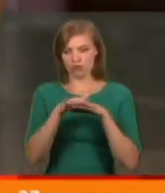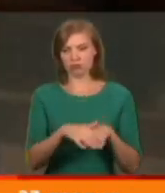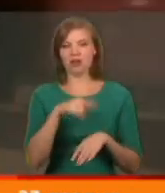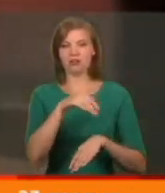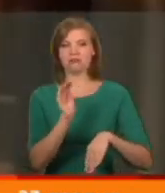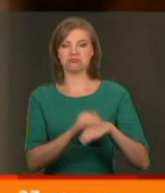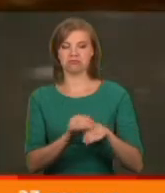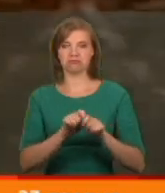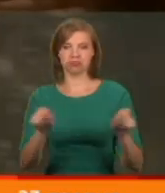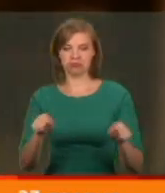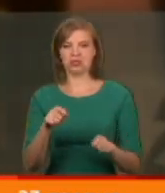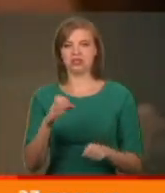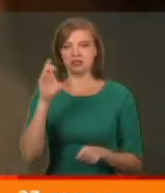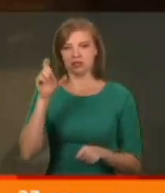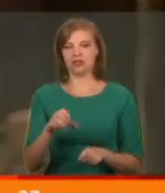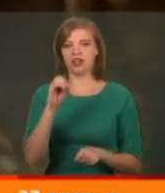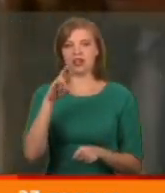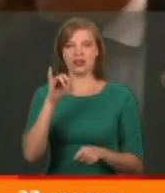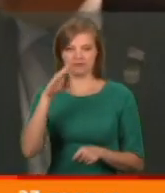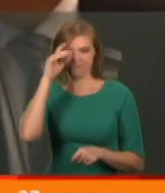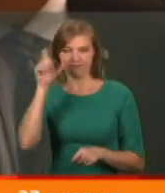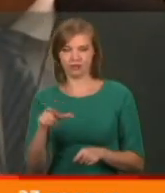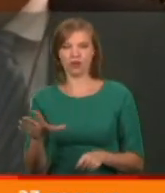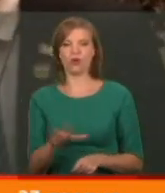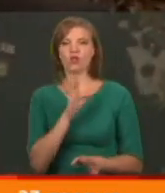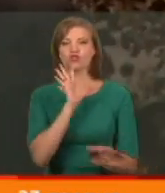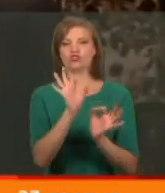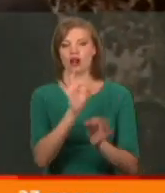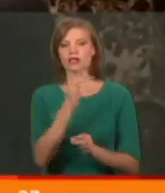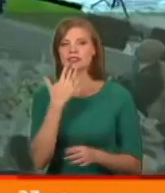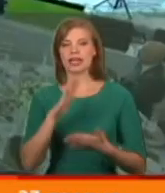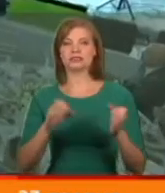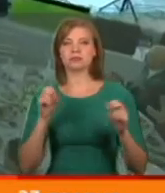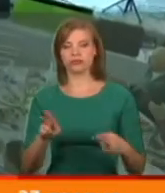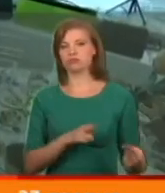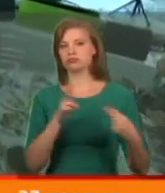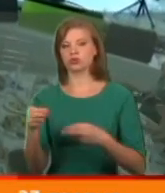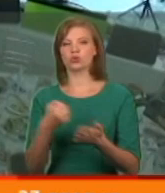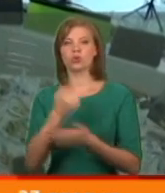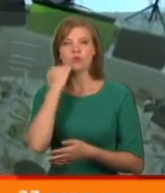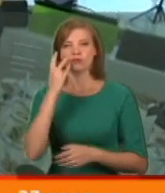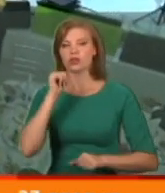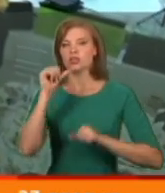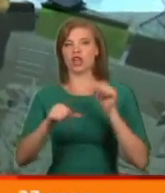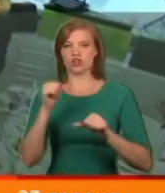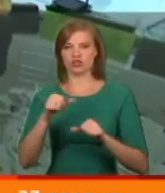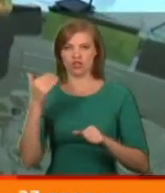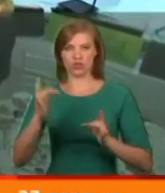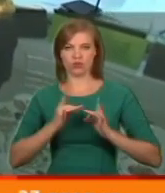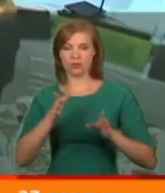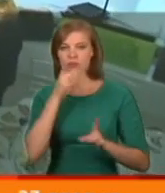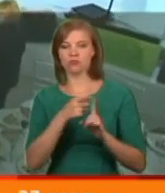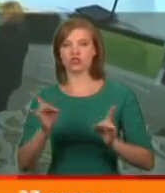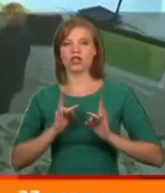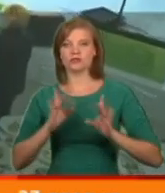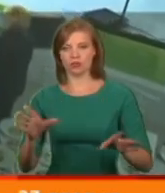викрив сенатор-республіканець Елія Каміц. Колишній радник із Нацбезпеки їздив до Москви на річницю Russia Today. Під час